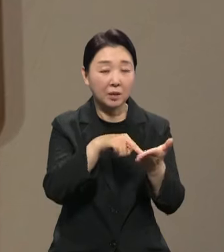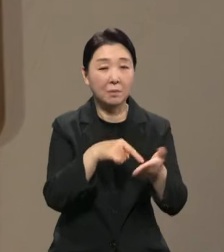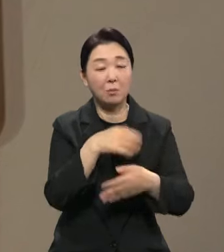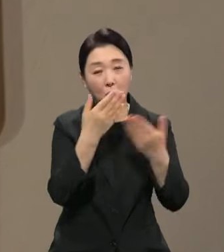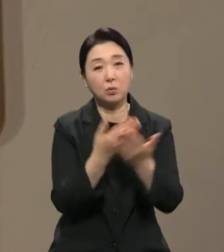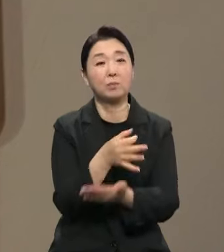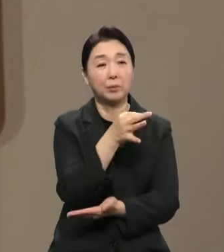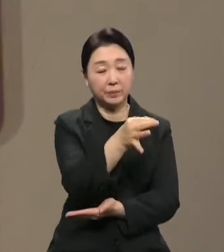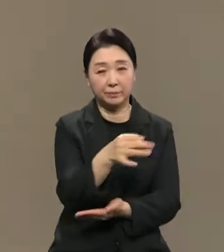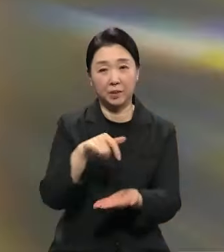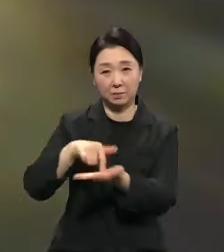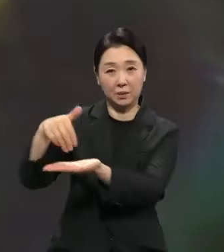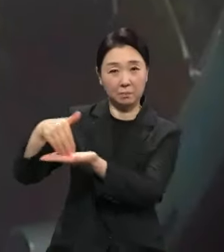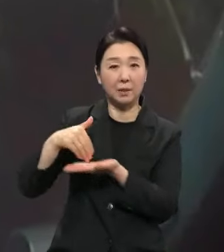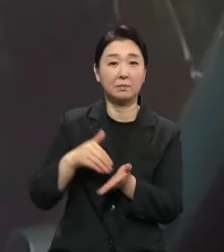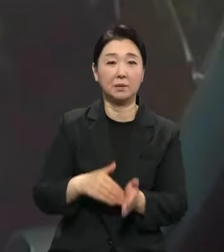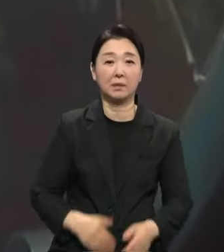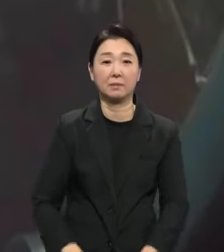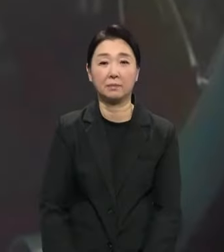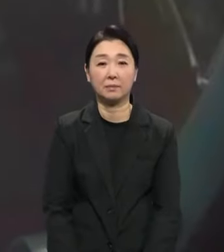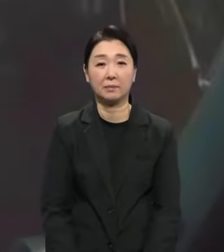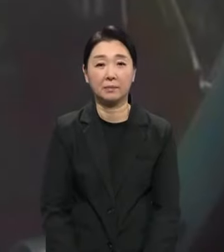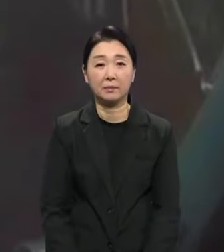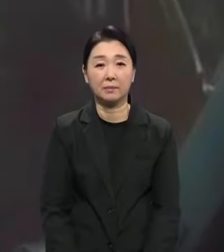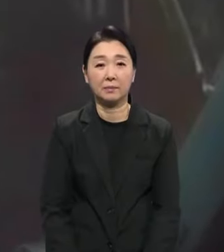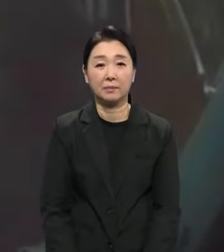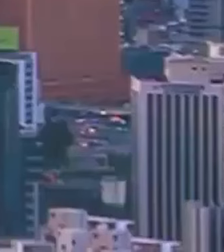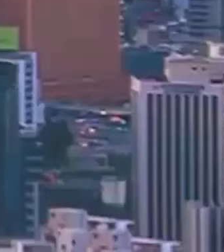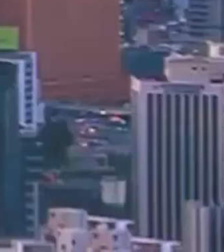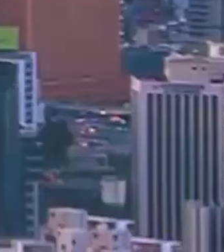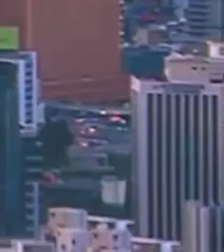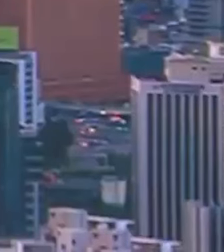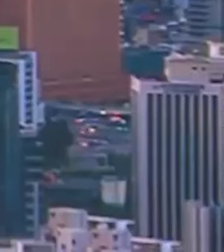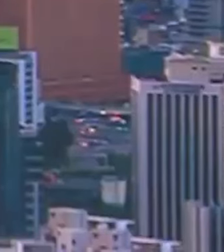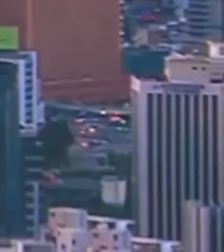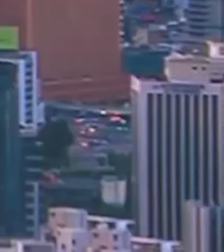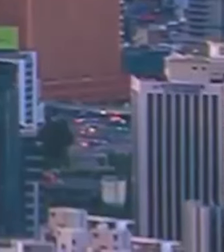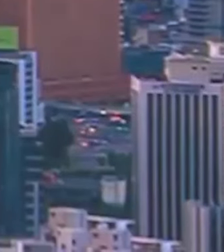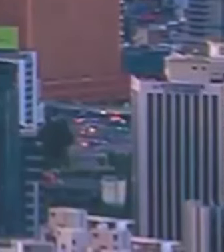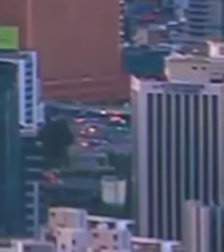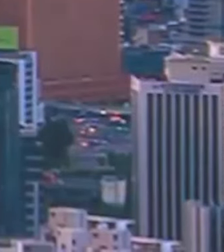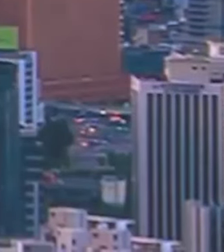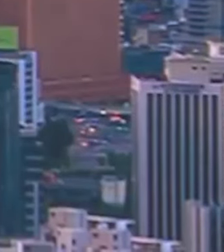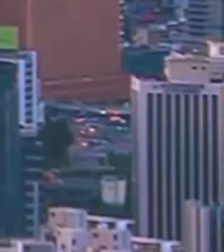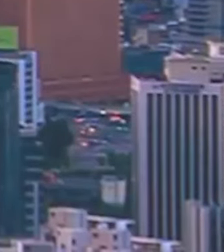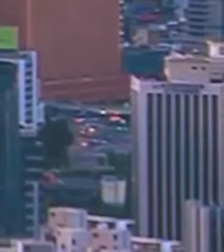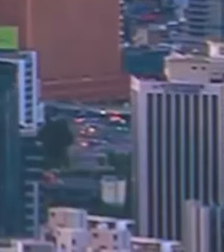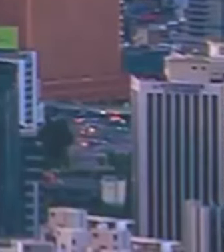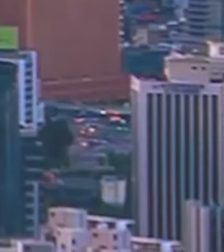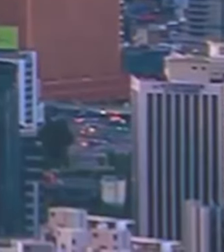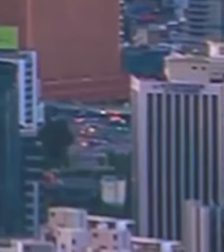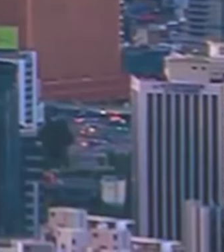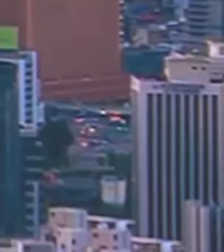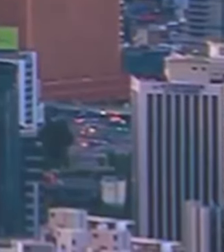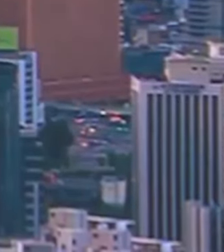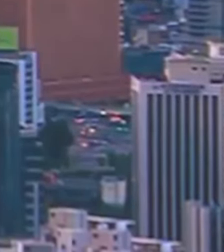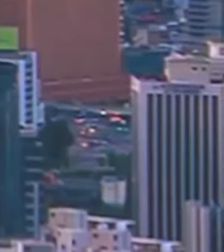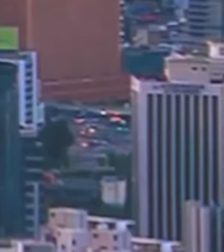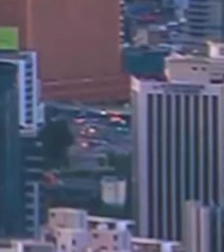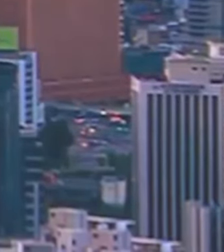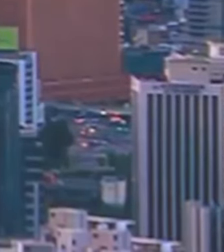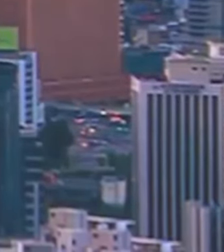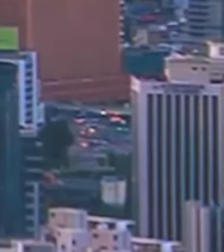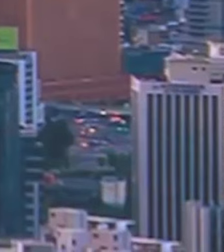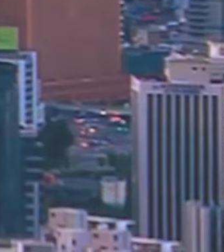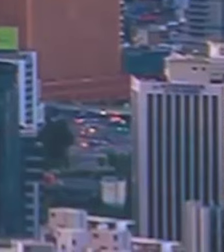의사를 전해왔습니다. JTBC 윤정주입니다. 아침엔 앵커 정재우입니다. 지금 이 기사 가장 먼저